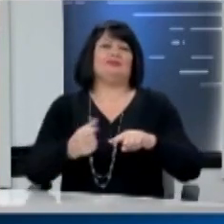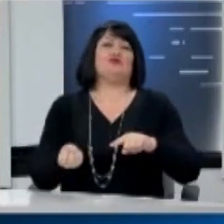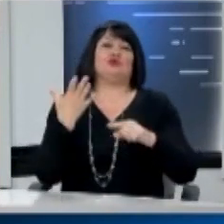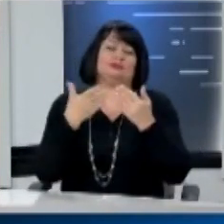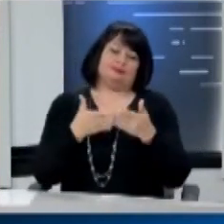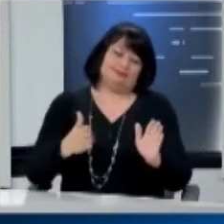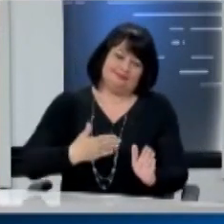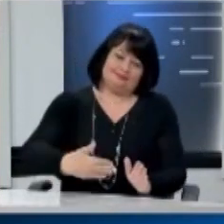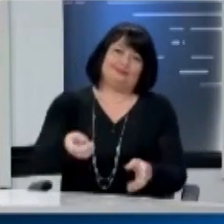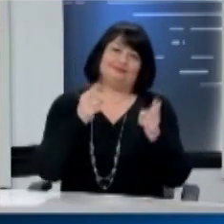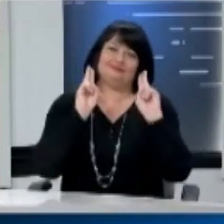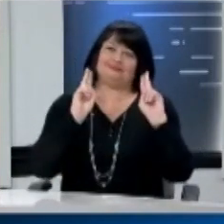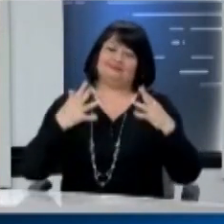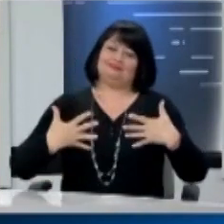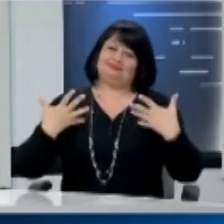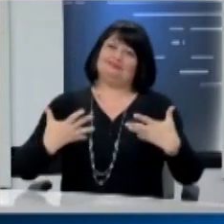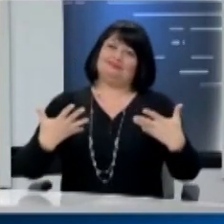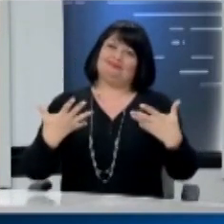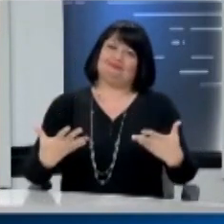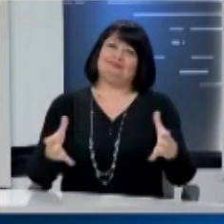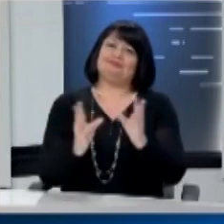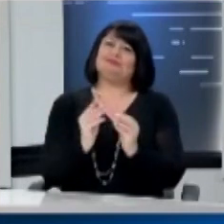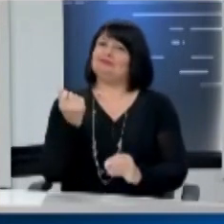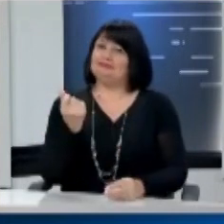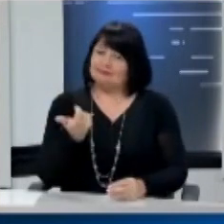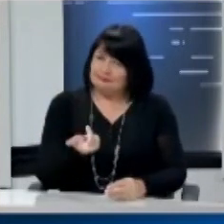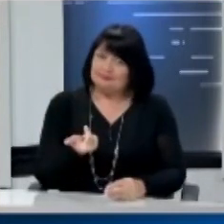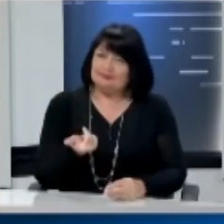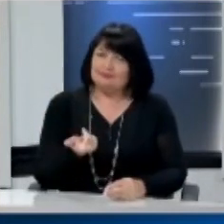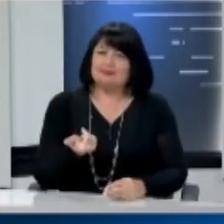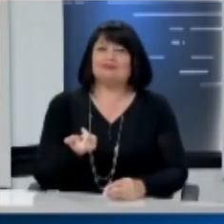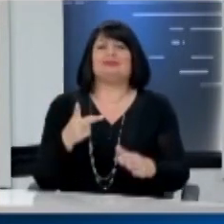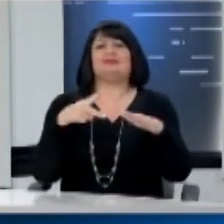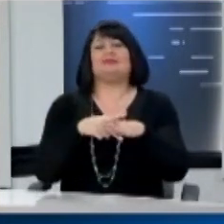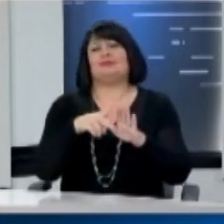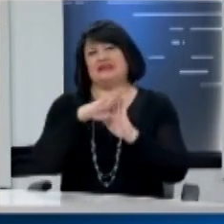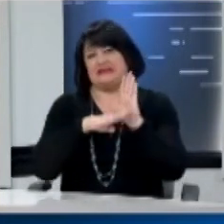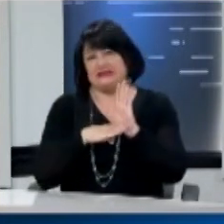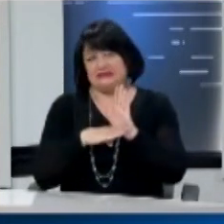κύκλος αισιοδοξίας και για την οικονομία και για το τραπεζικό